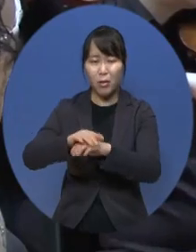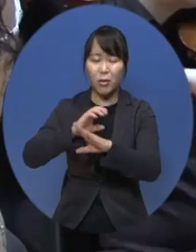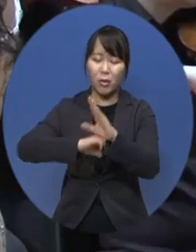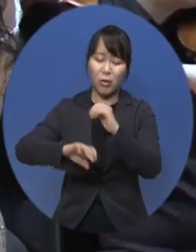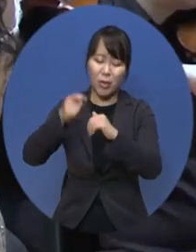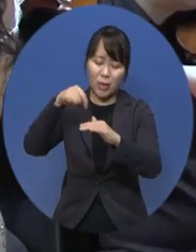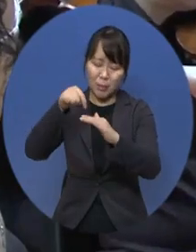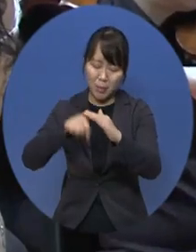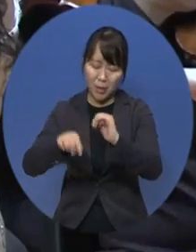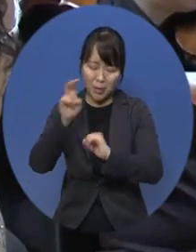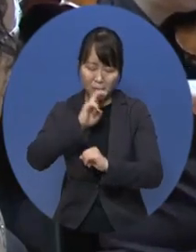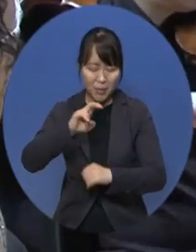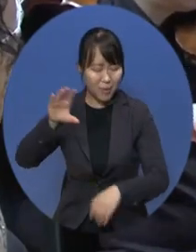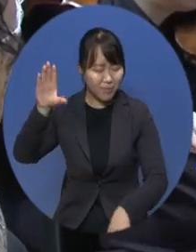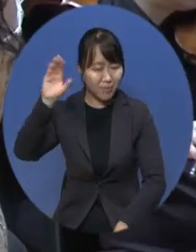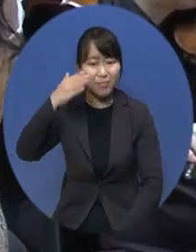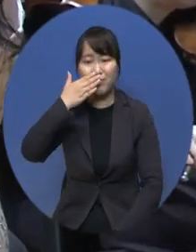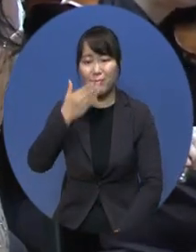음악을 들려주었습니다.